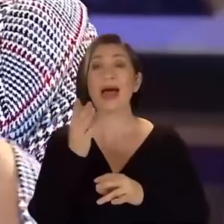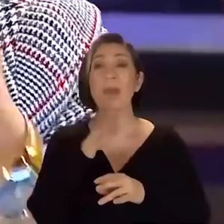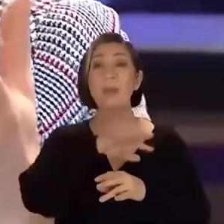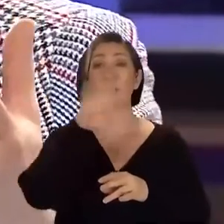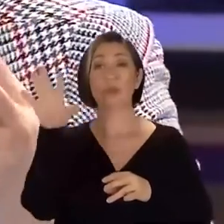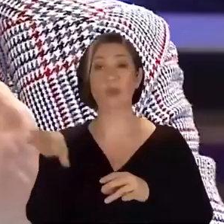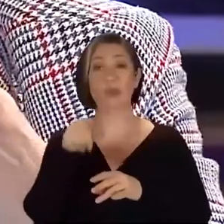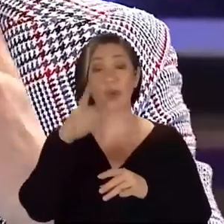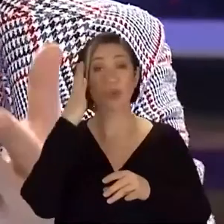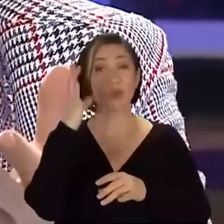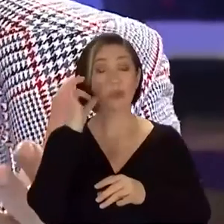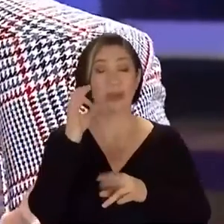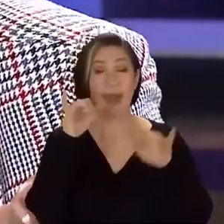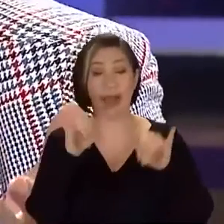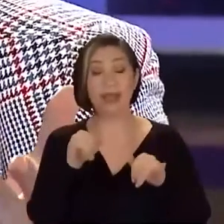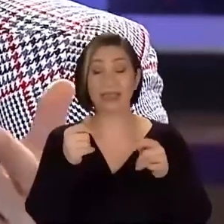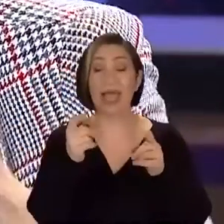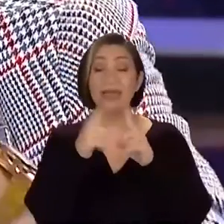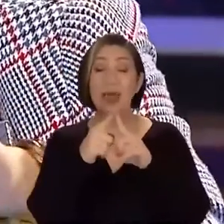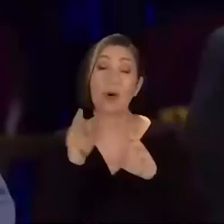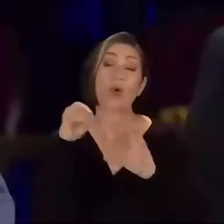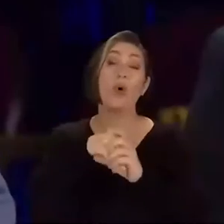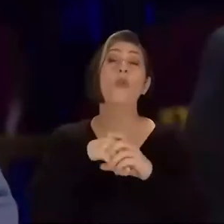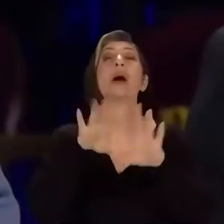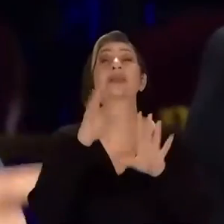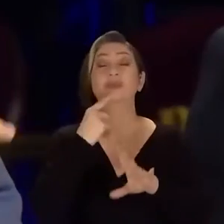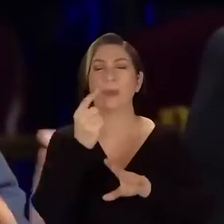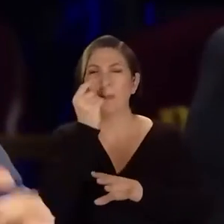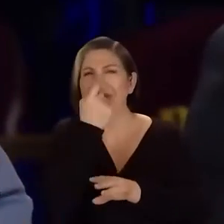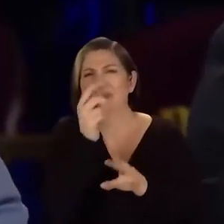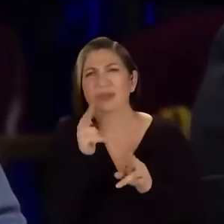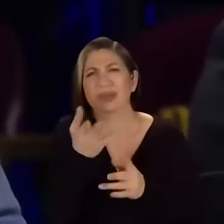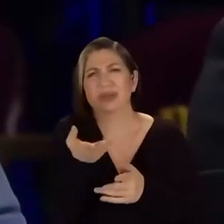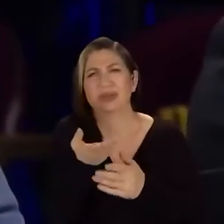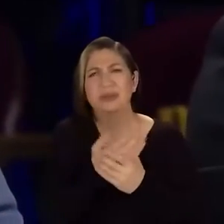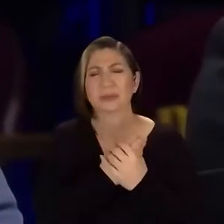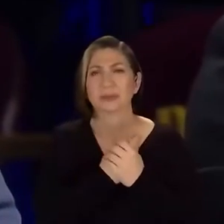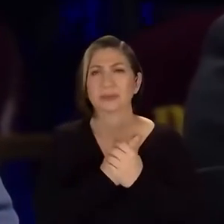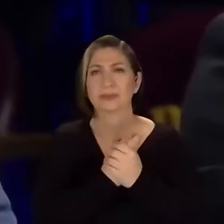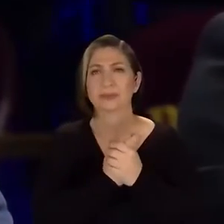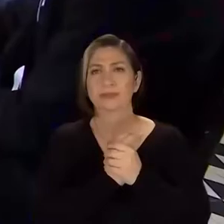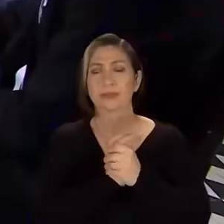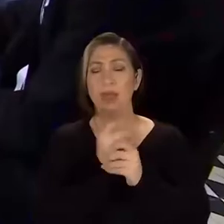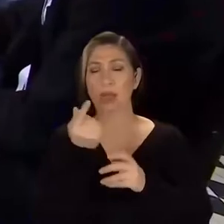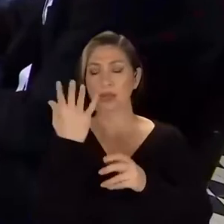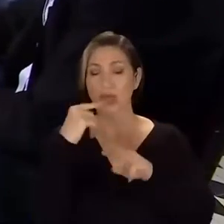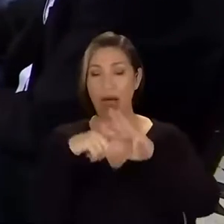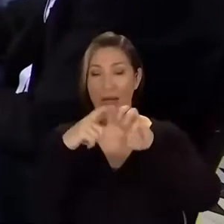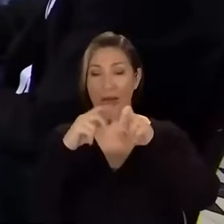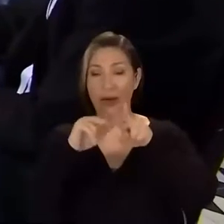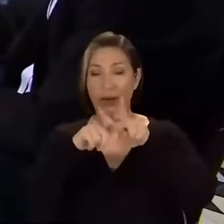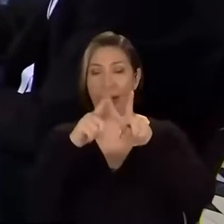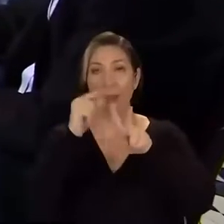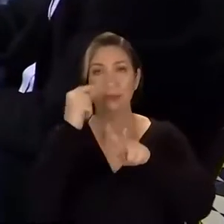bütün yani bu kadar uzmanlıkla aynı sepete koyma diyorsan biraz basit geliyor bana. Şöyle sorayım. Az önce Erkan Bey'in söylediği